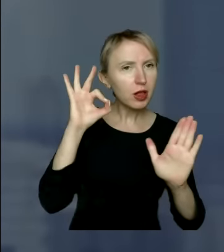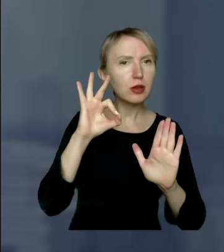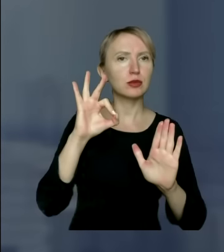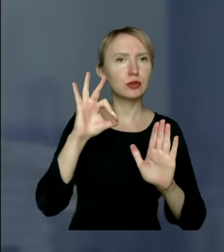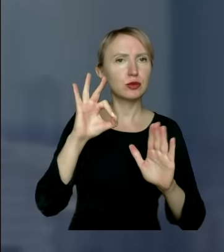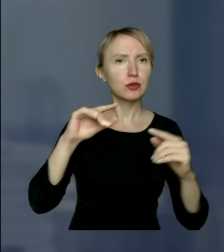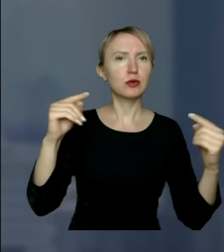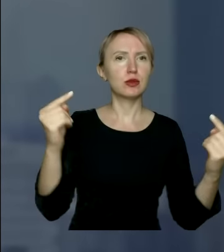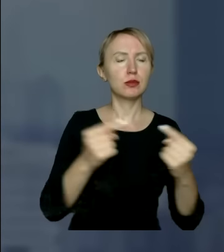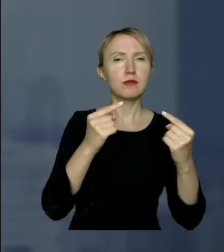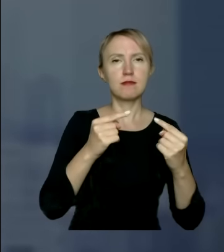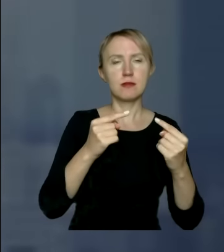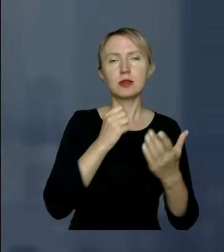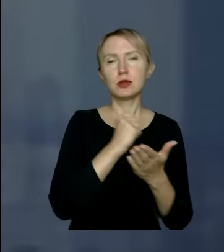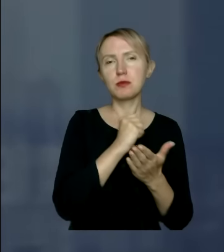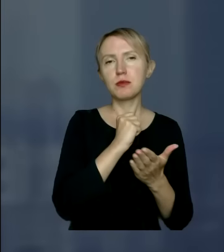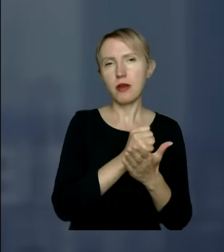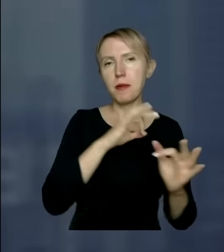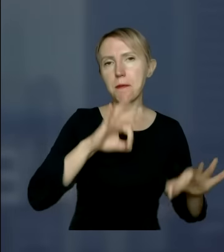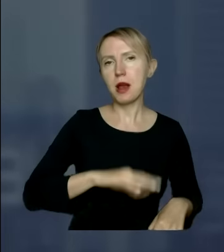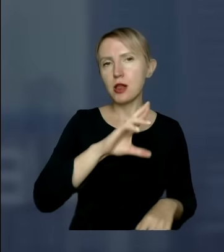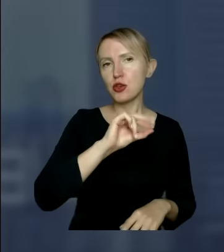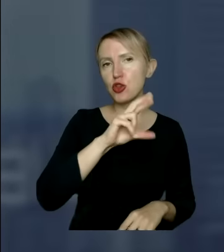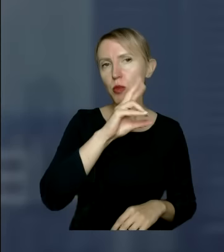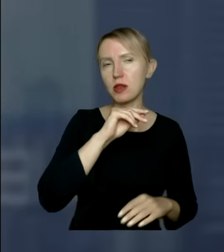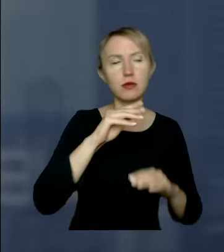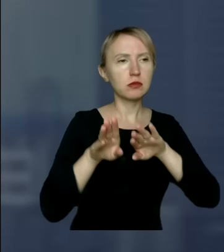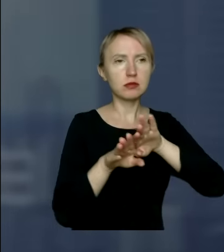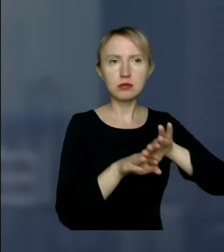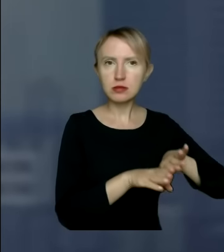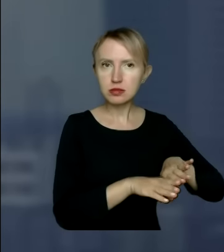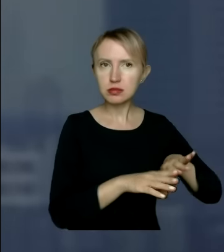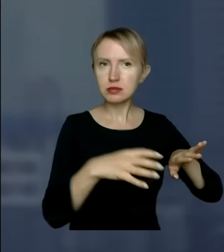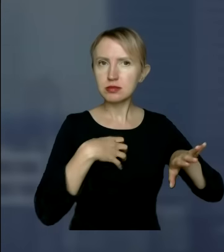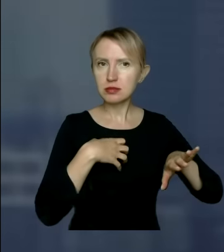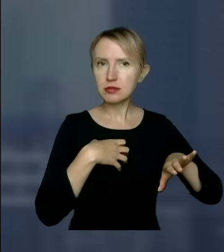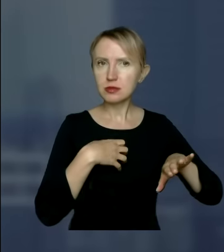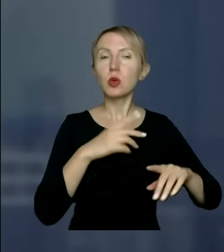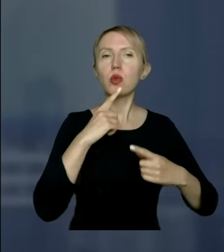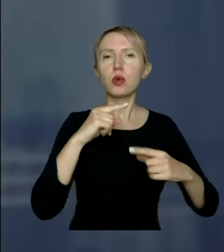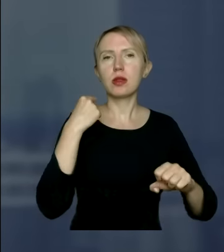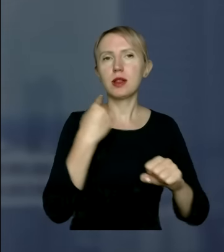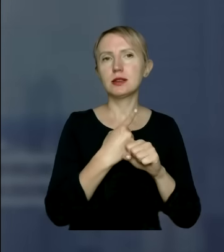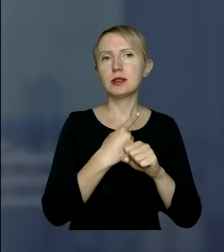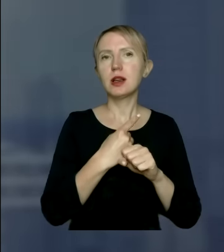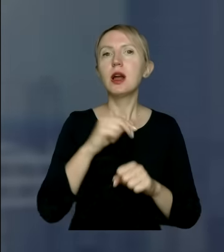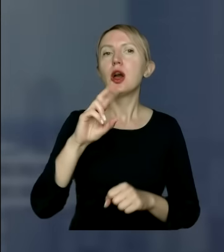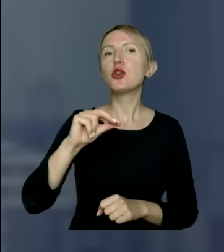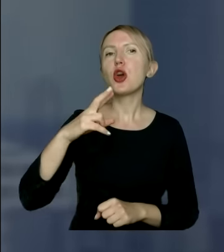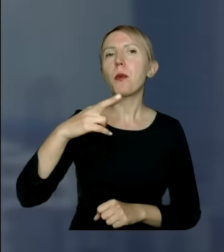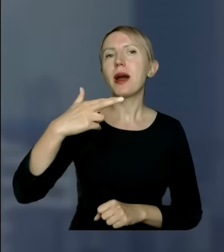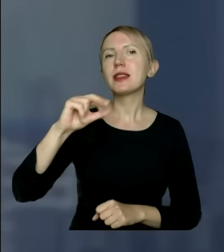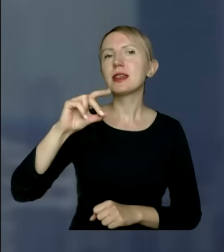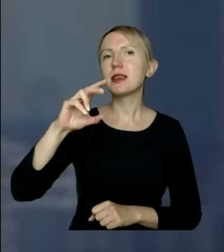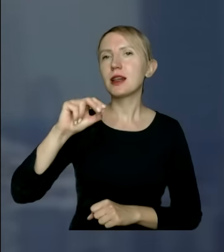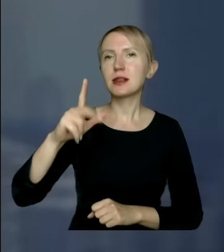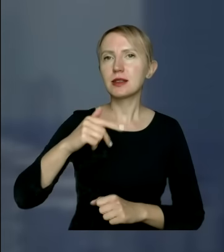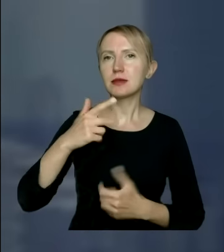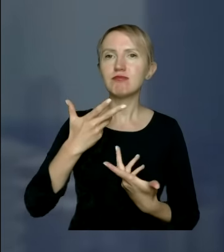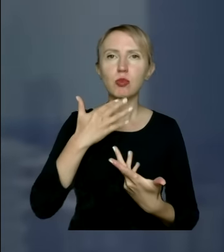pana Romanowskiego Przemysława dziwański ze składu orzekającego Roman Giertych straszy dyscyplinarkę owego